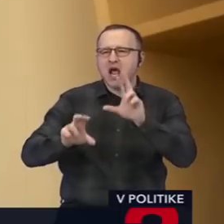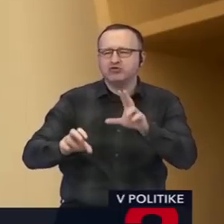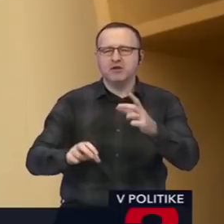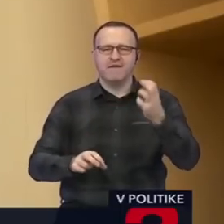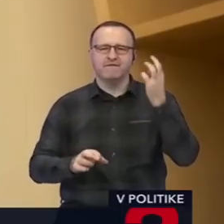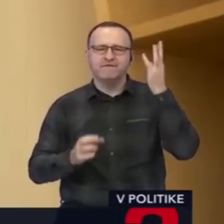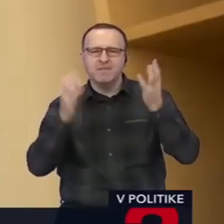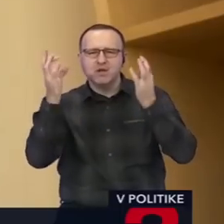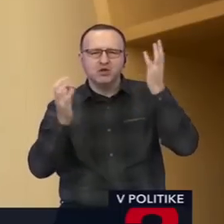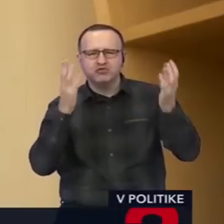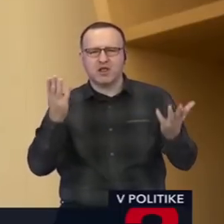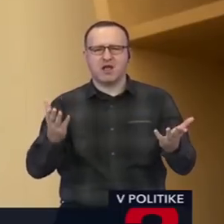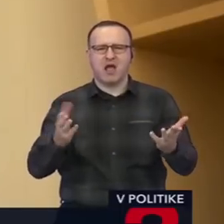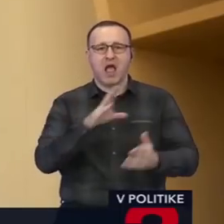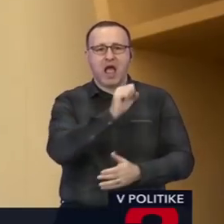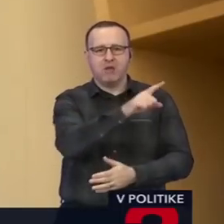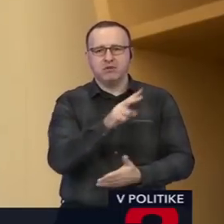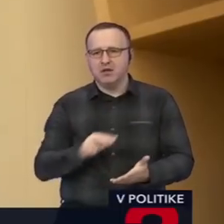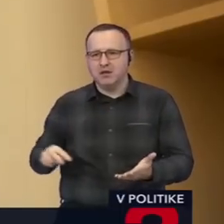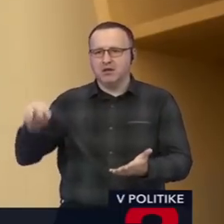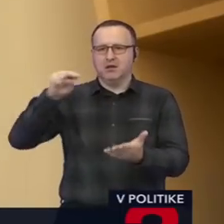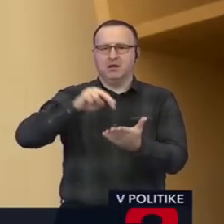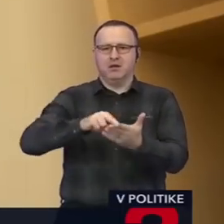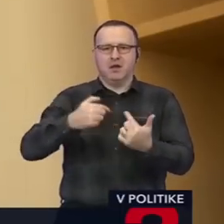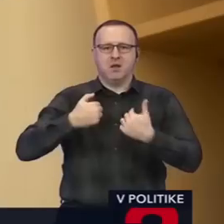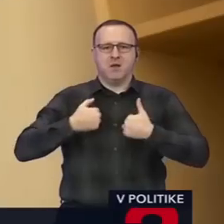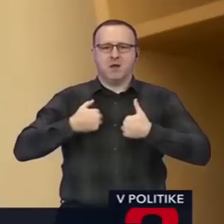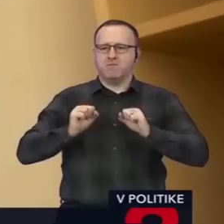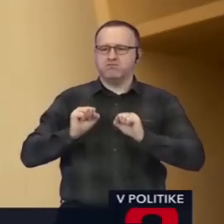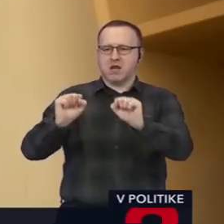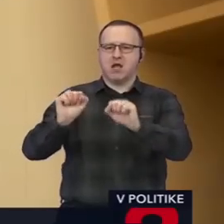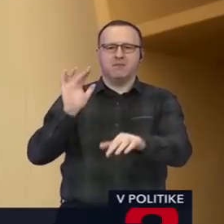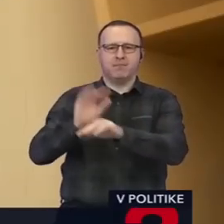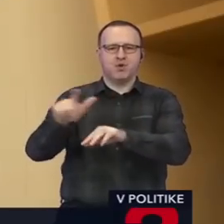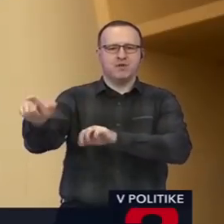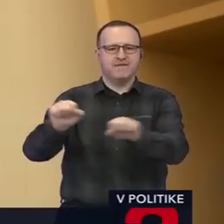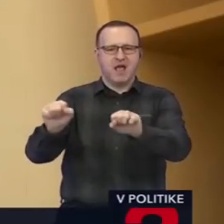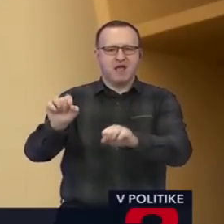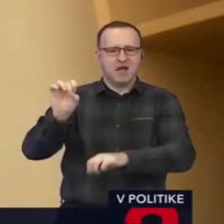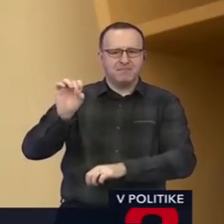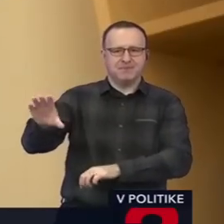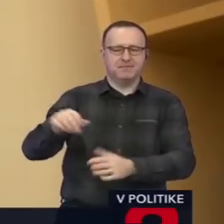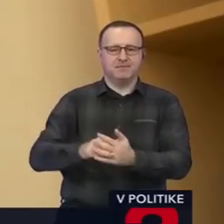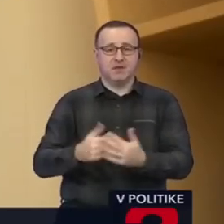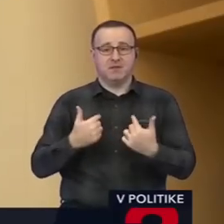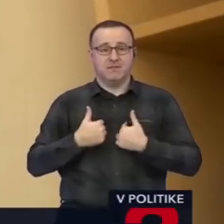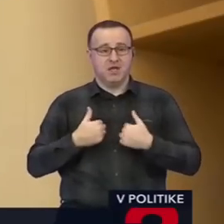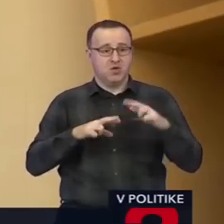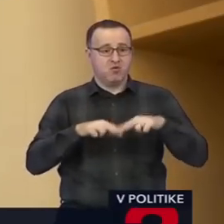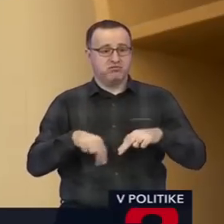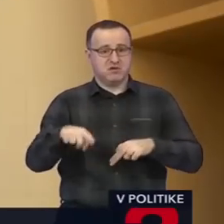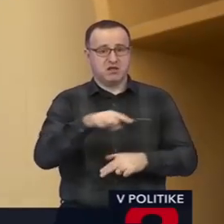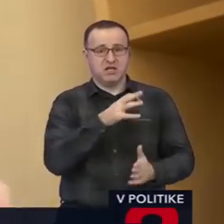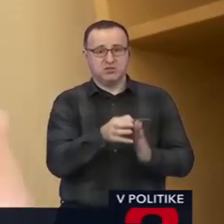vymýšľa si fiktívne hrozby, aby sa mohol postaviť do role obrancu proti ním. My sme samozrejme v situácii, my ostatní,